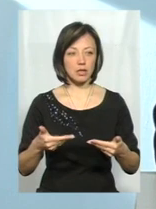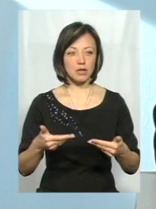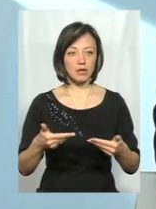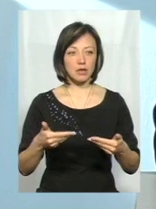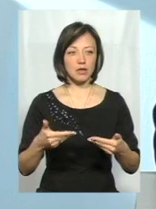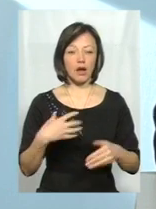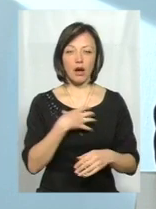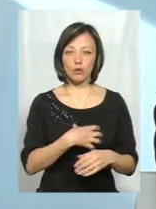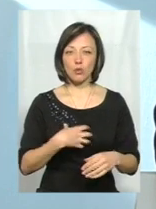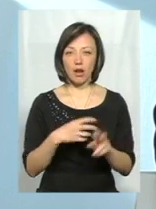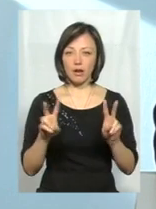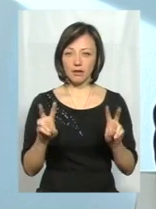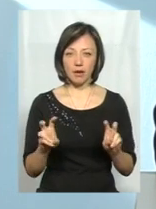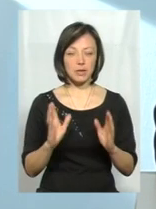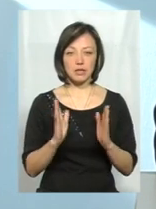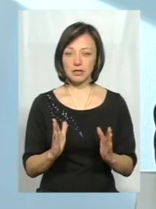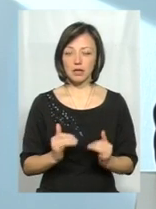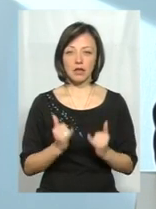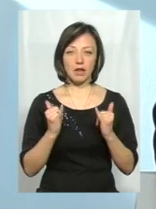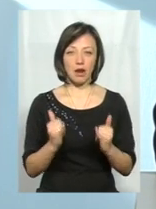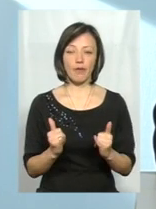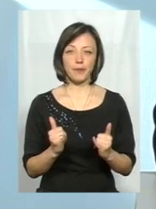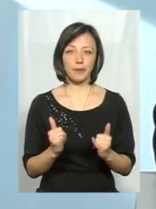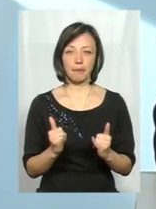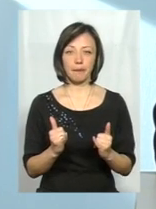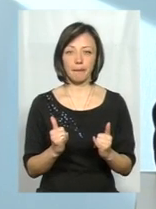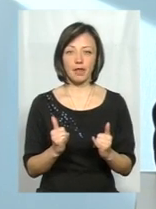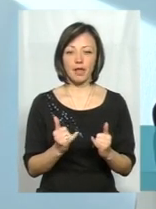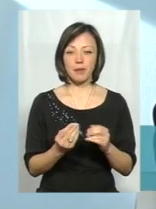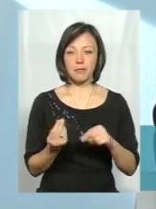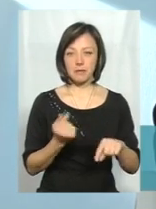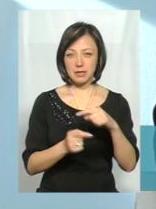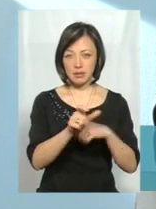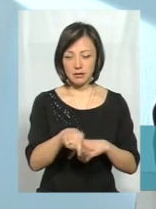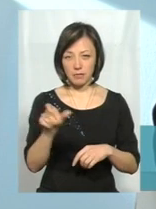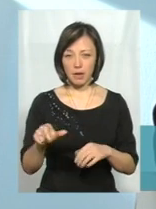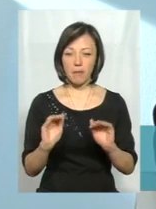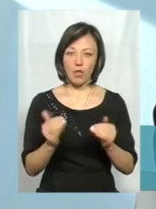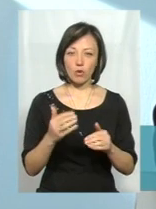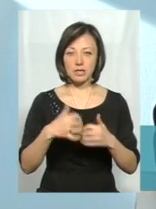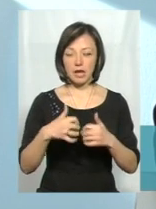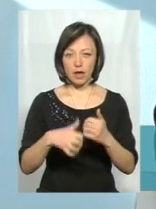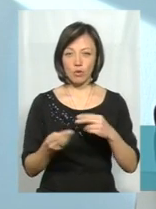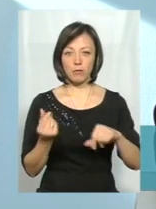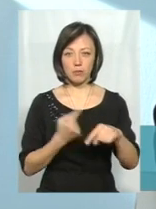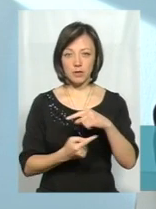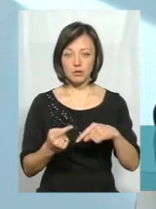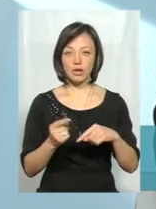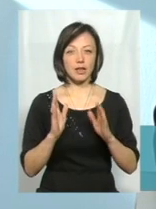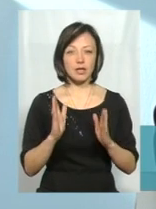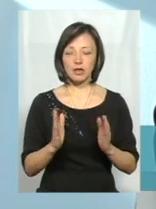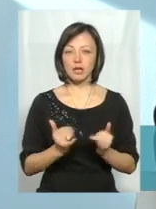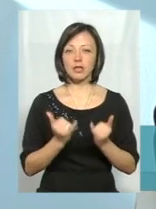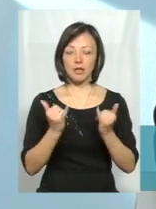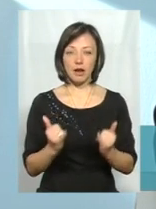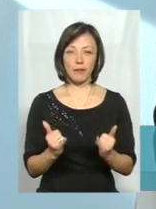занадто актуальна тема і не тільки для фізичних осіб, не тільки для малого, середнього бізнесу, не тільки для